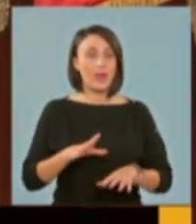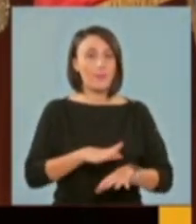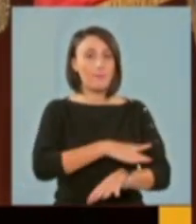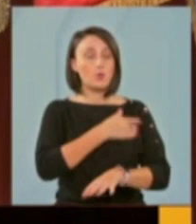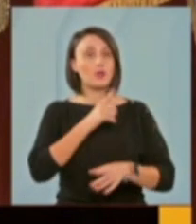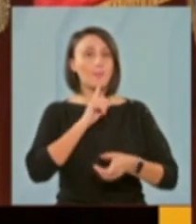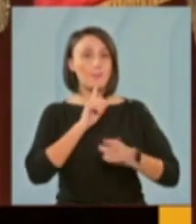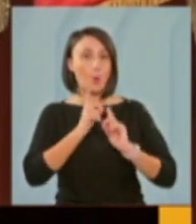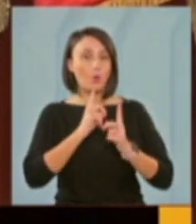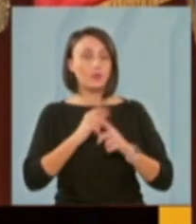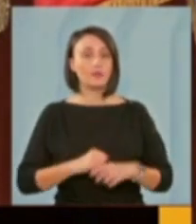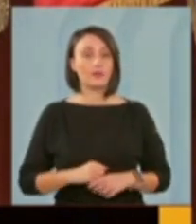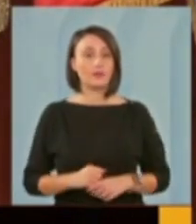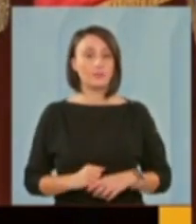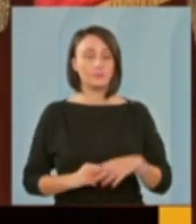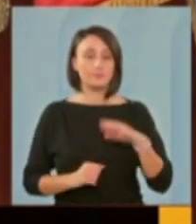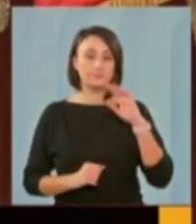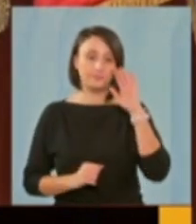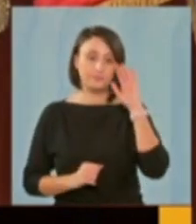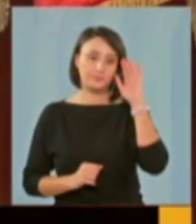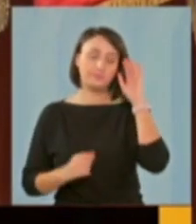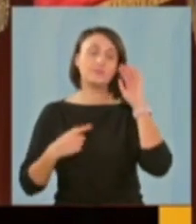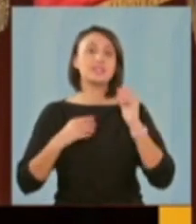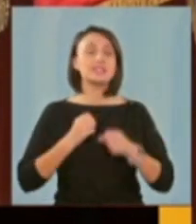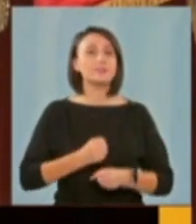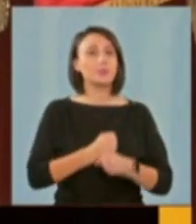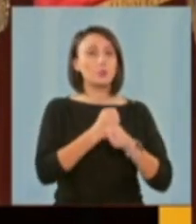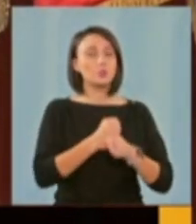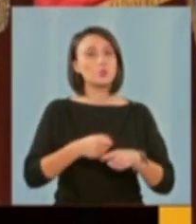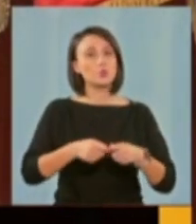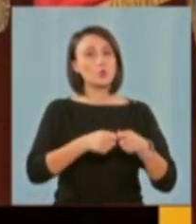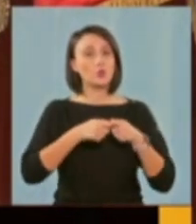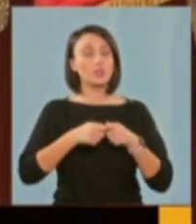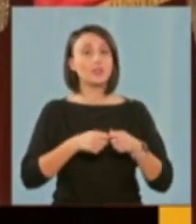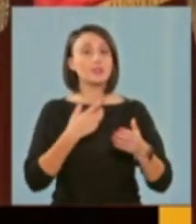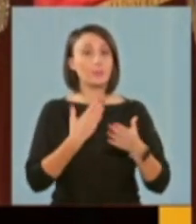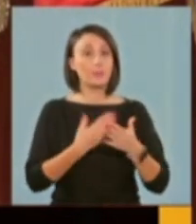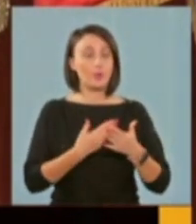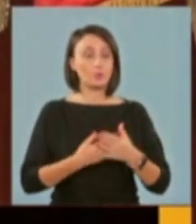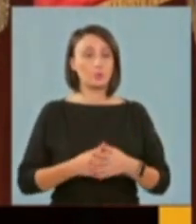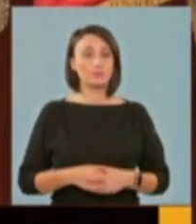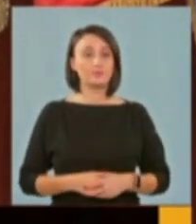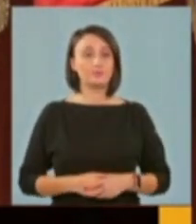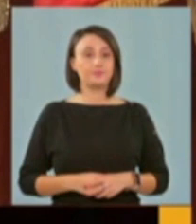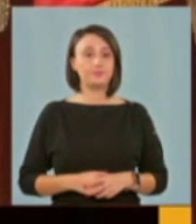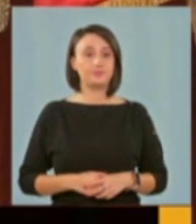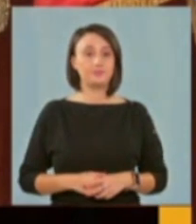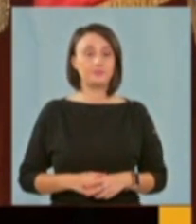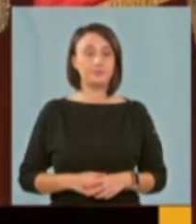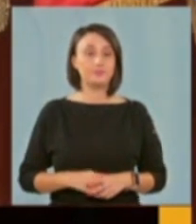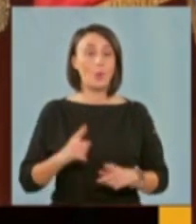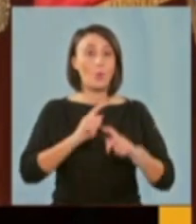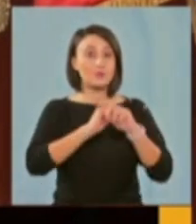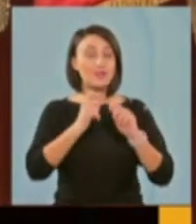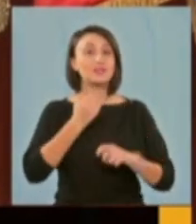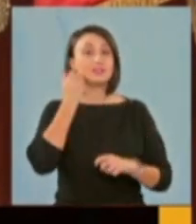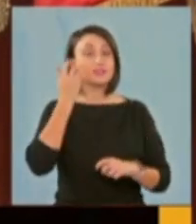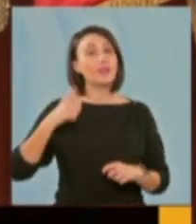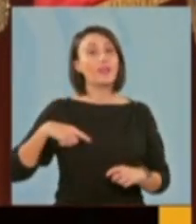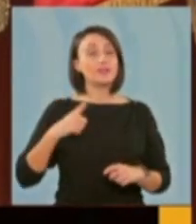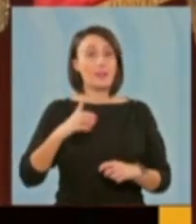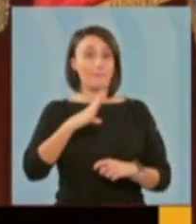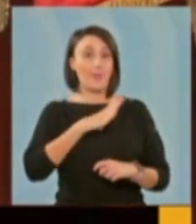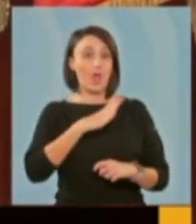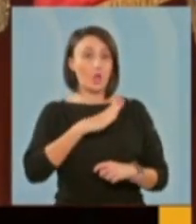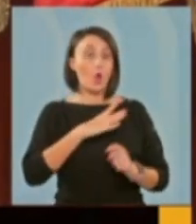emoțional, politic, sprijinul societății pentru o țară atunci când se află în